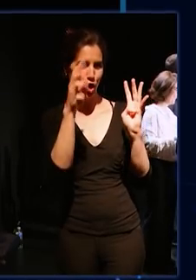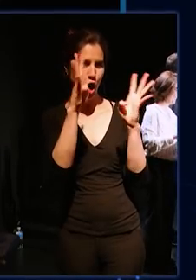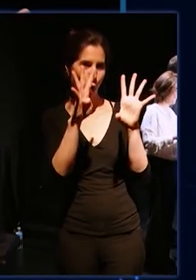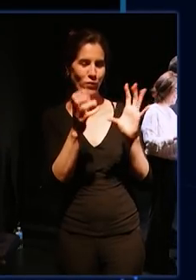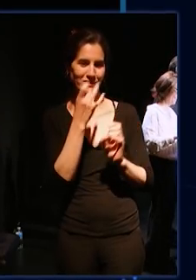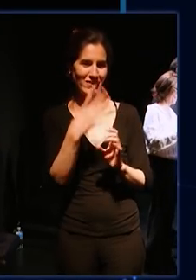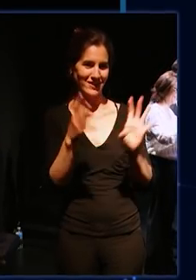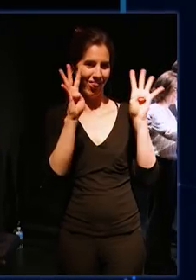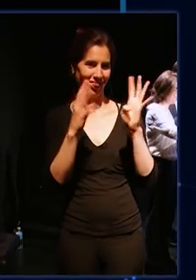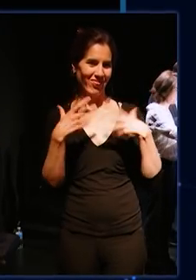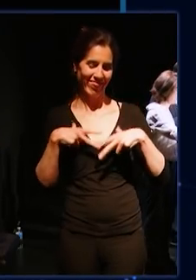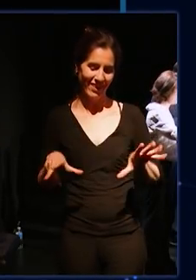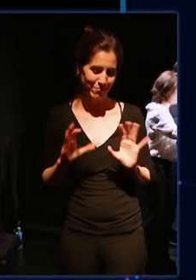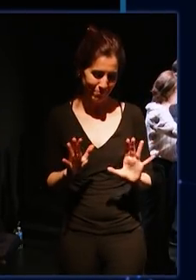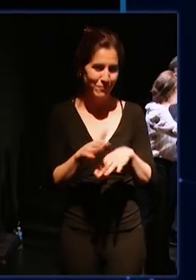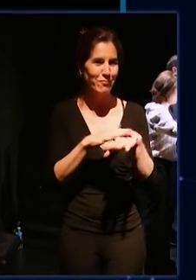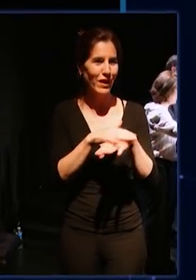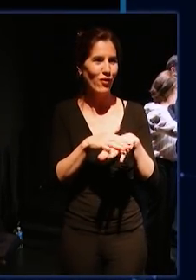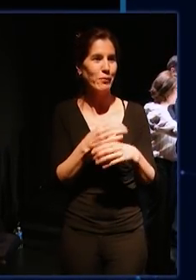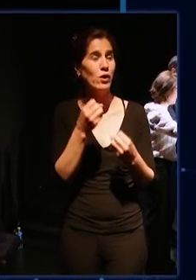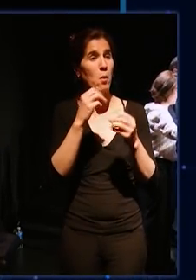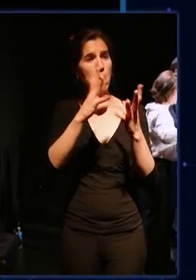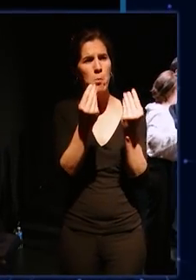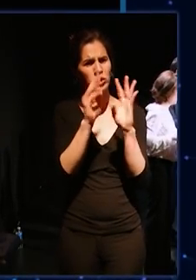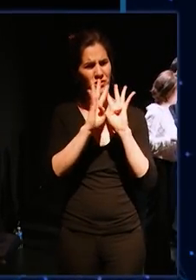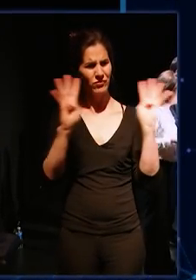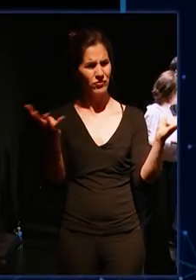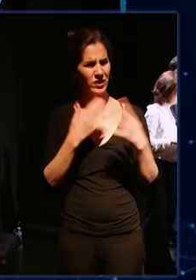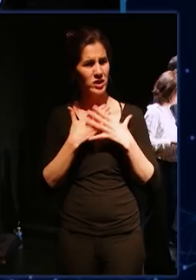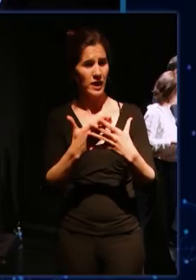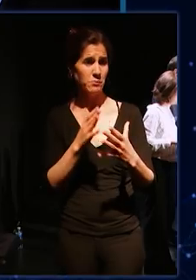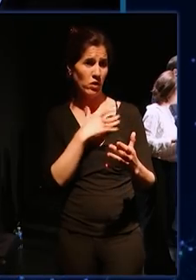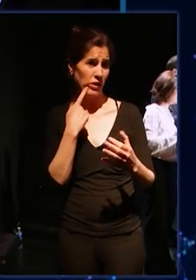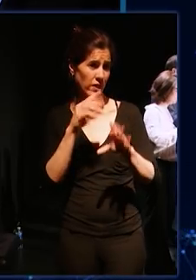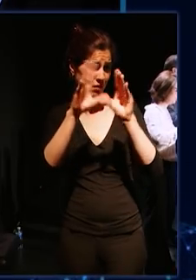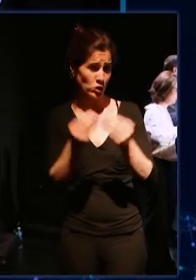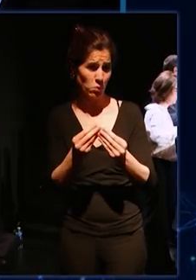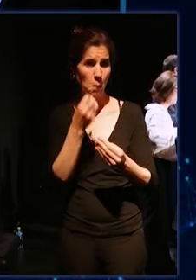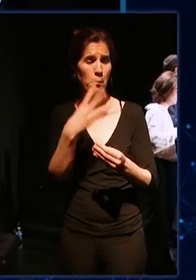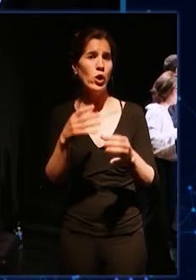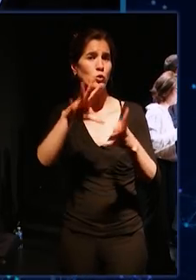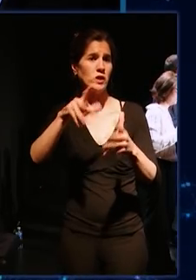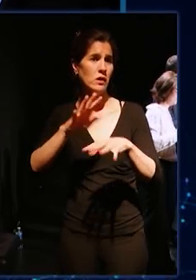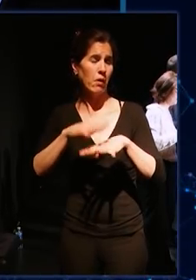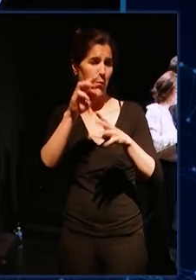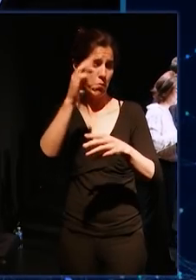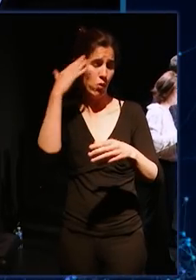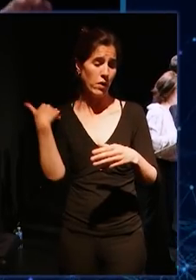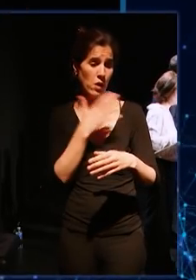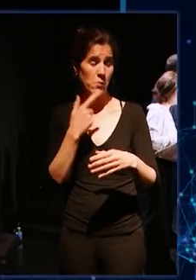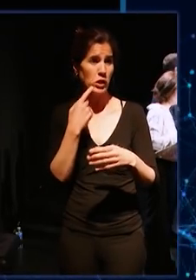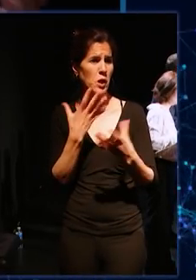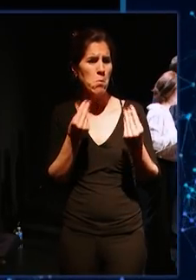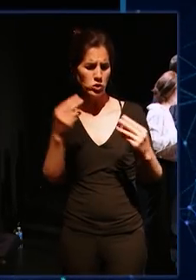Sou molts, però això, evidentment, és una bona notícia per, doncs, pel poble, doncs, senyal que hi ha doncs,